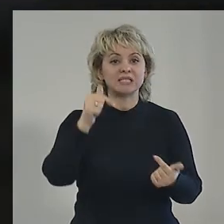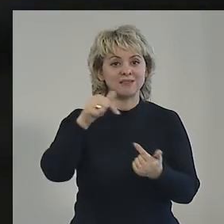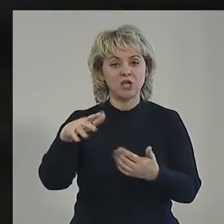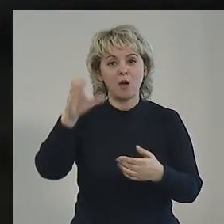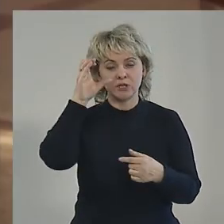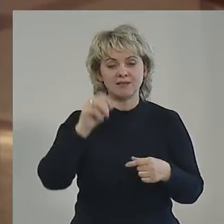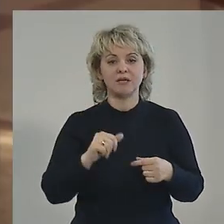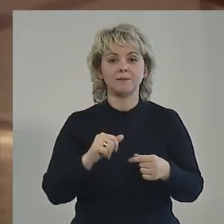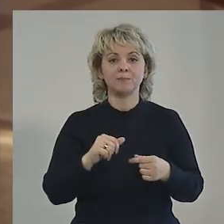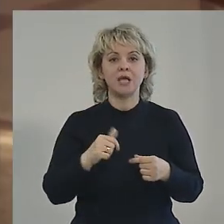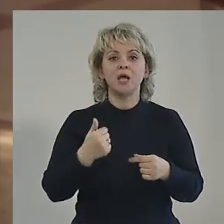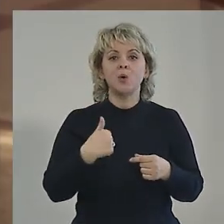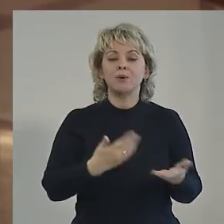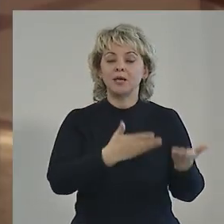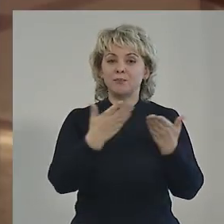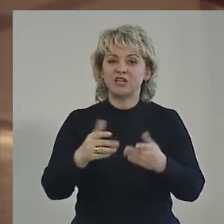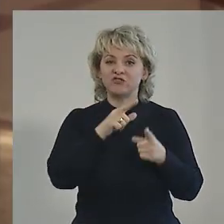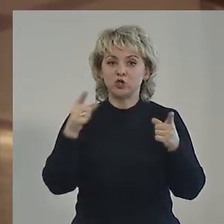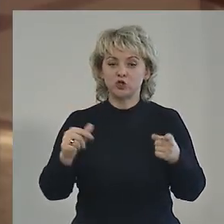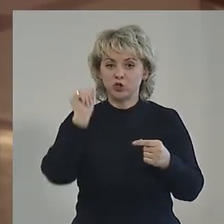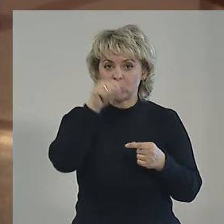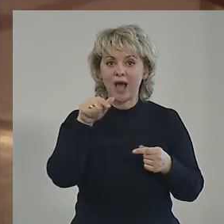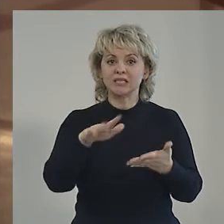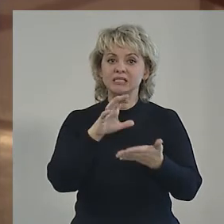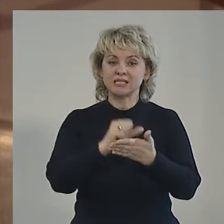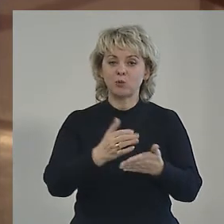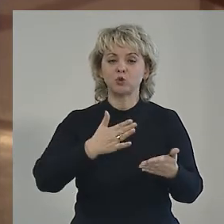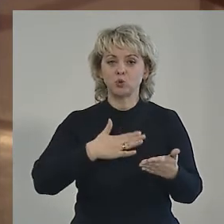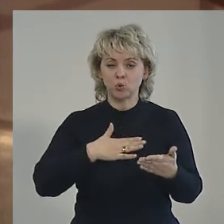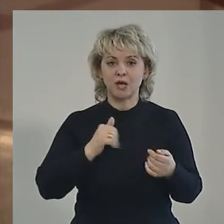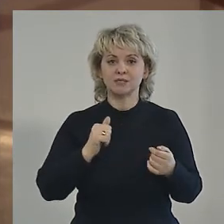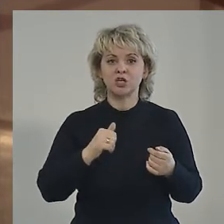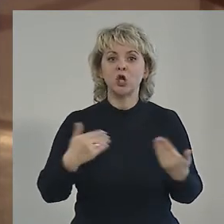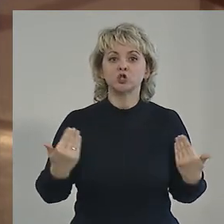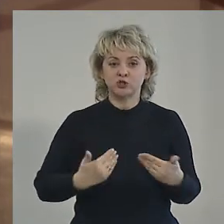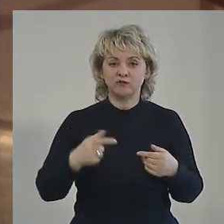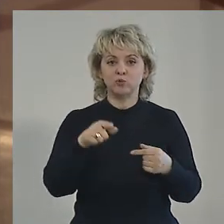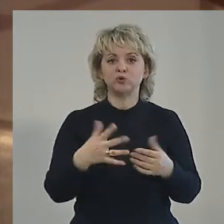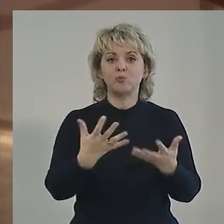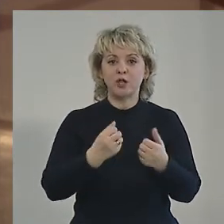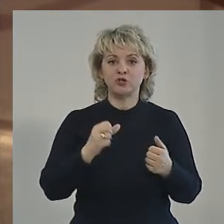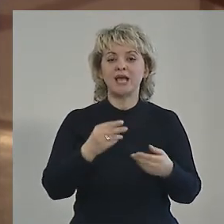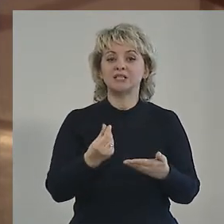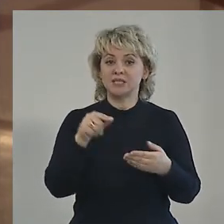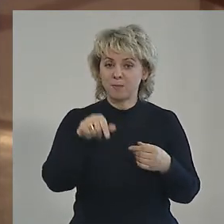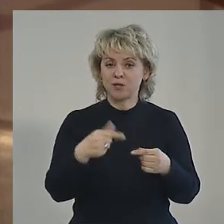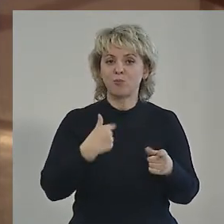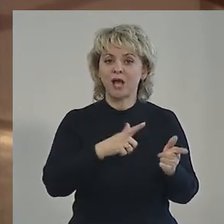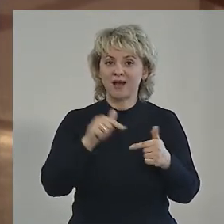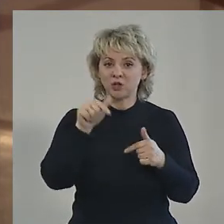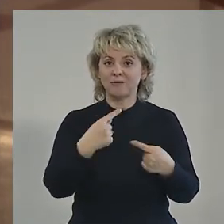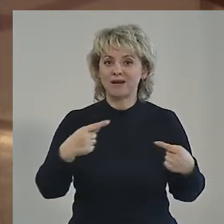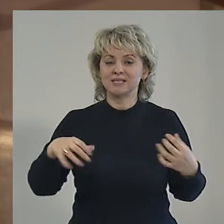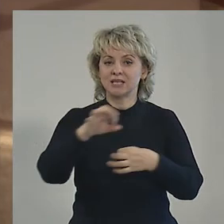соответствующим образованием. Мы их приглашаем в течение года, они занимаются у нас, живут, получают стипендии, ну и готовят